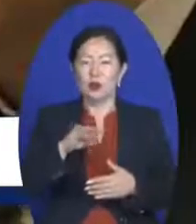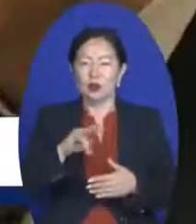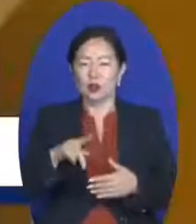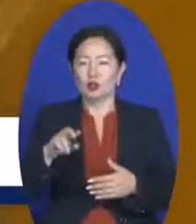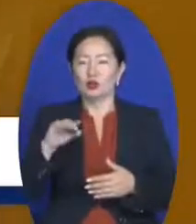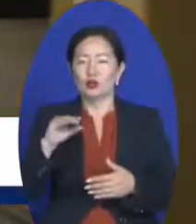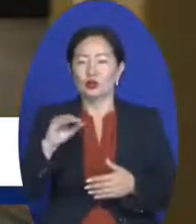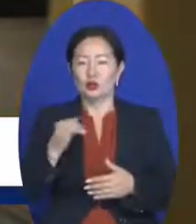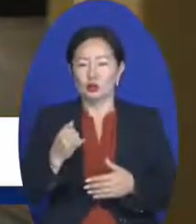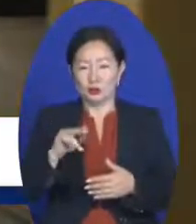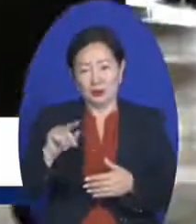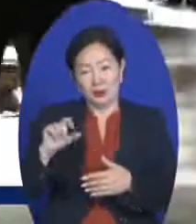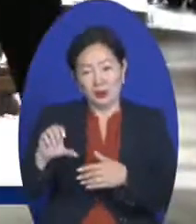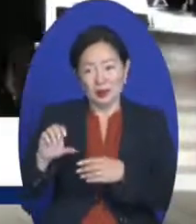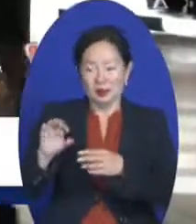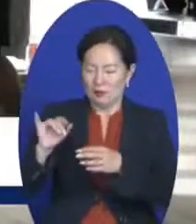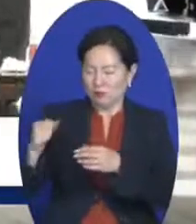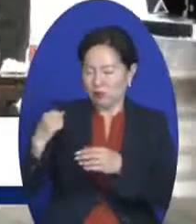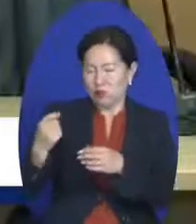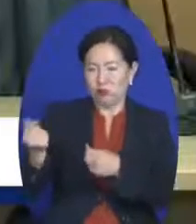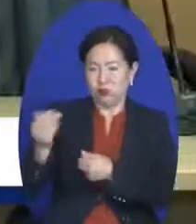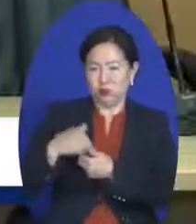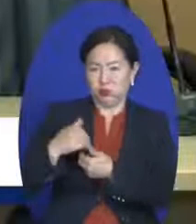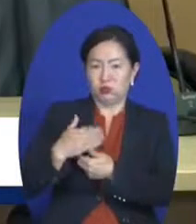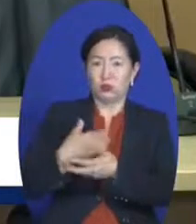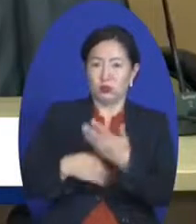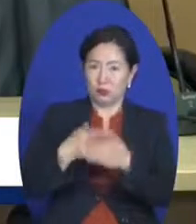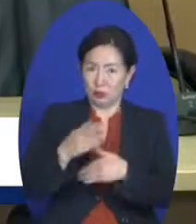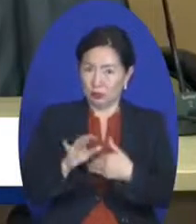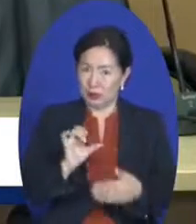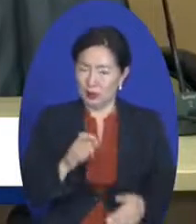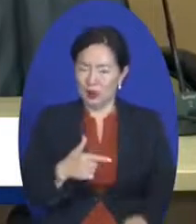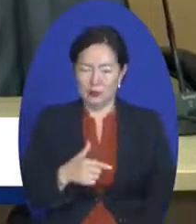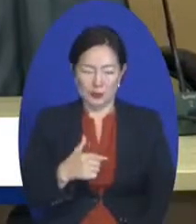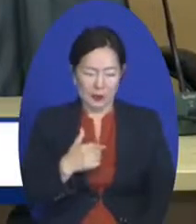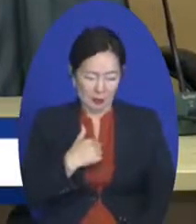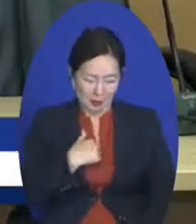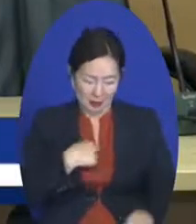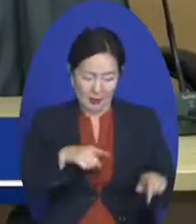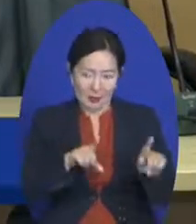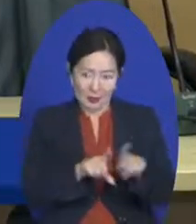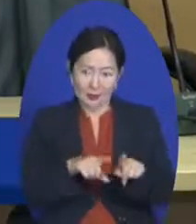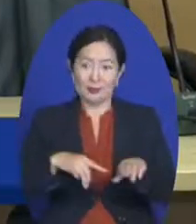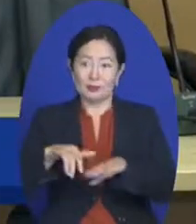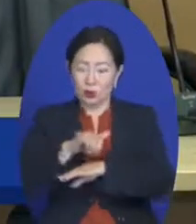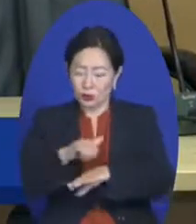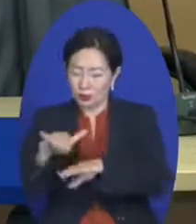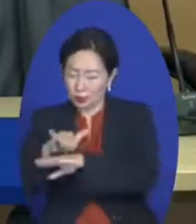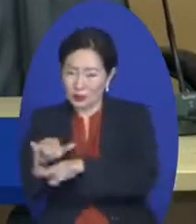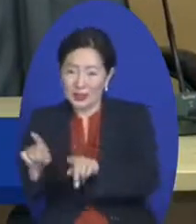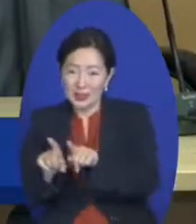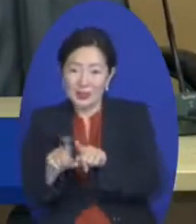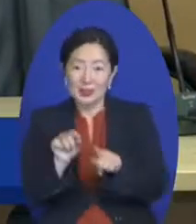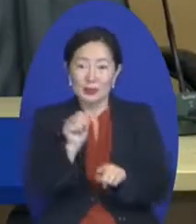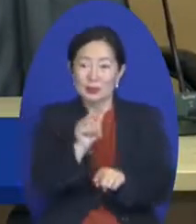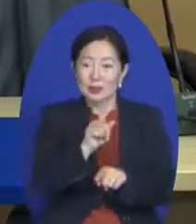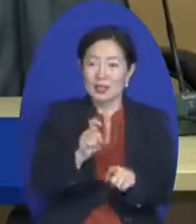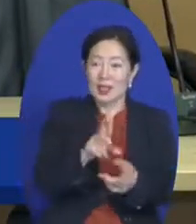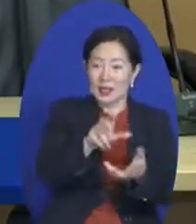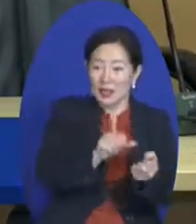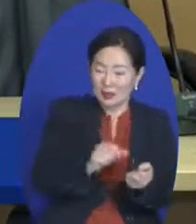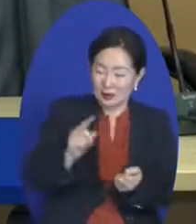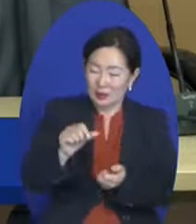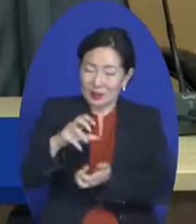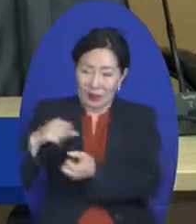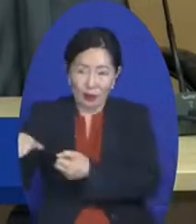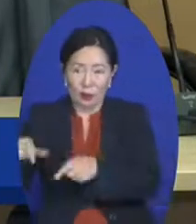зэрэг тэргүүлэх хөрөнгө оруулагчид багтдаг байна. Манайтай ижилхэн зээлч зэрэглэлтэй улсуудтай харьцуулах юм бол гадаад хөрөнгийн зах зээл